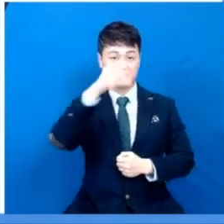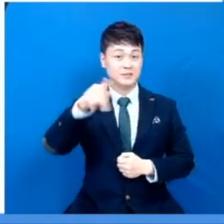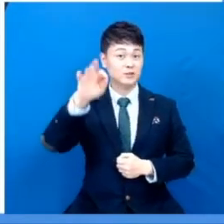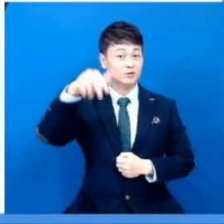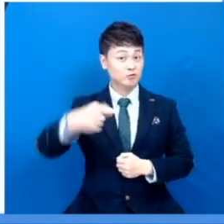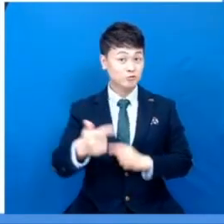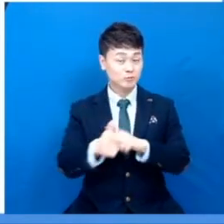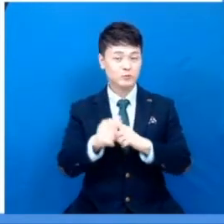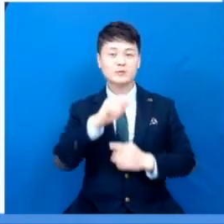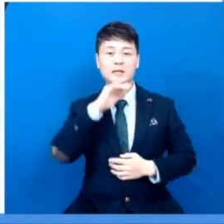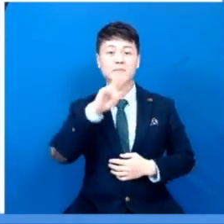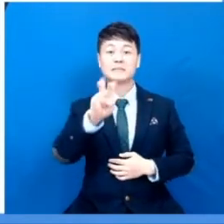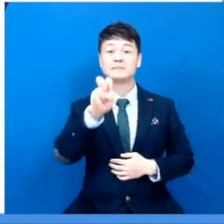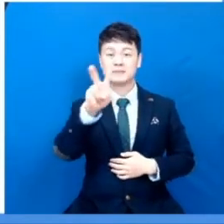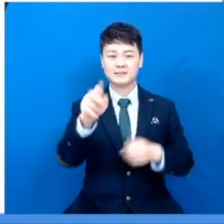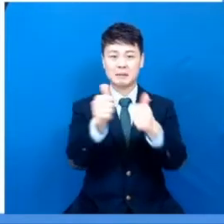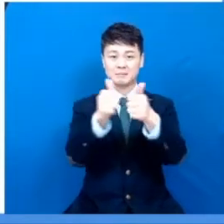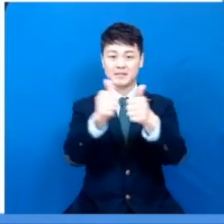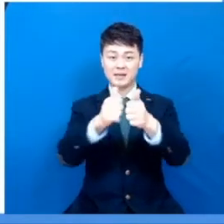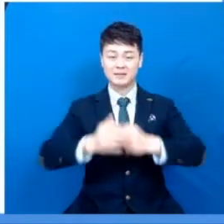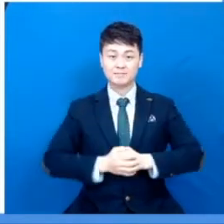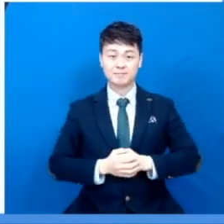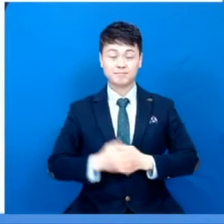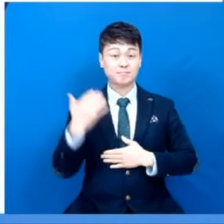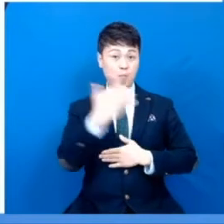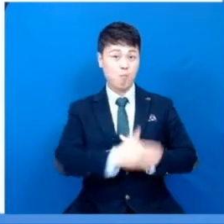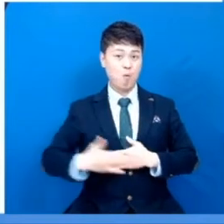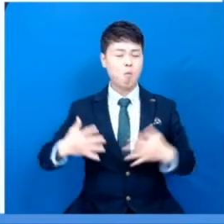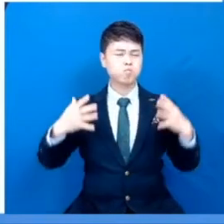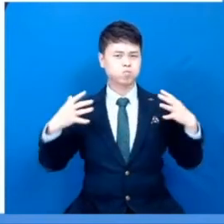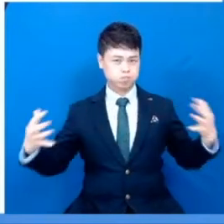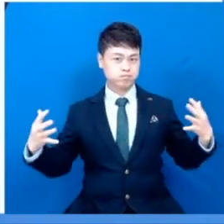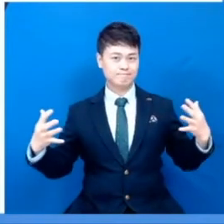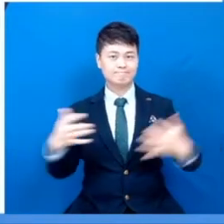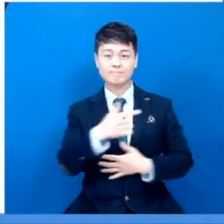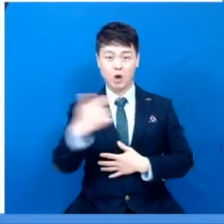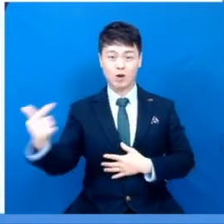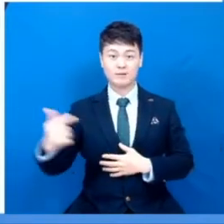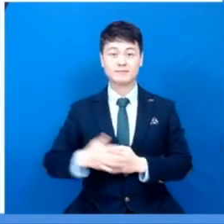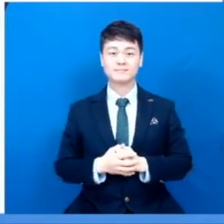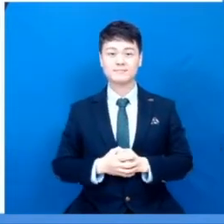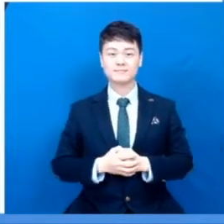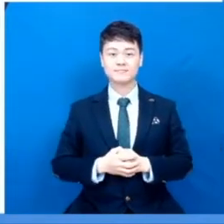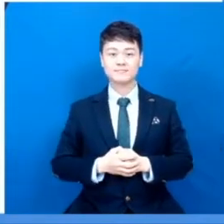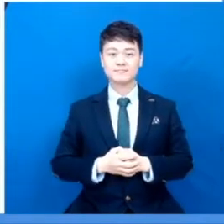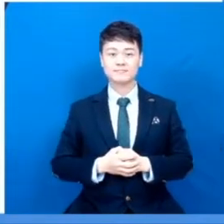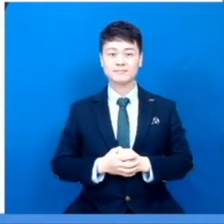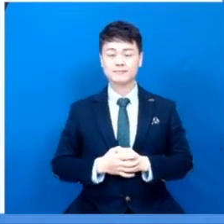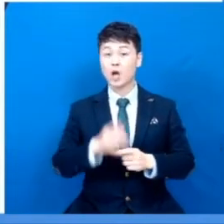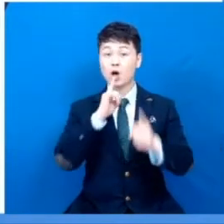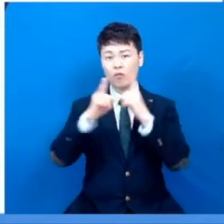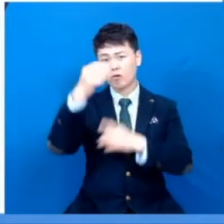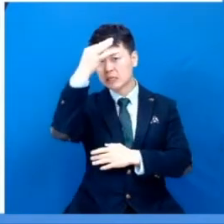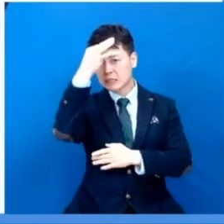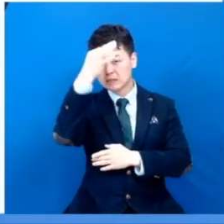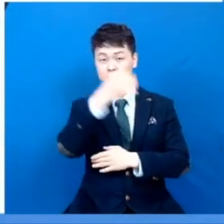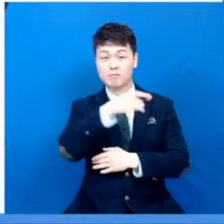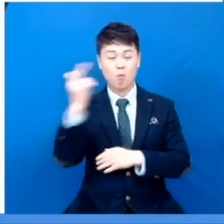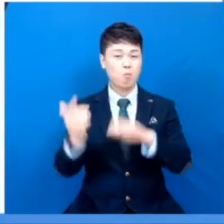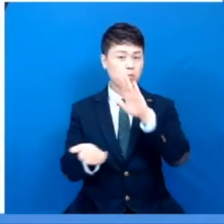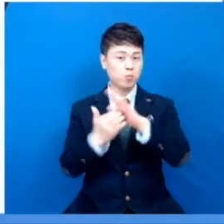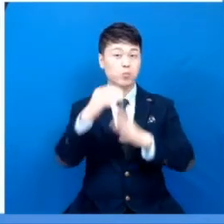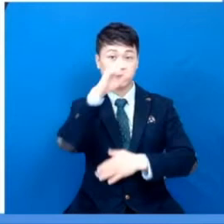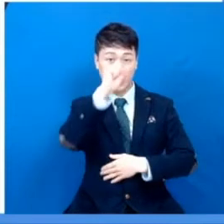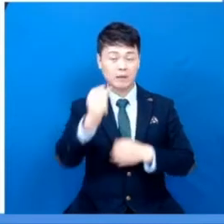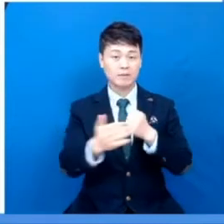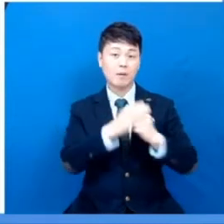22세의 남성이고 체격은 매우 큰 편입니다 언어적 기능이 매우 높아